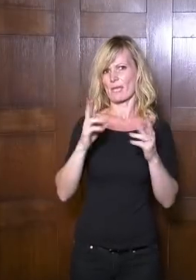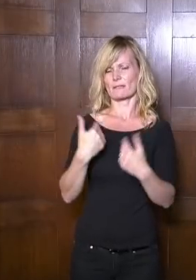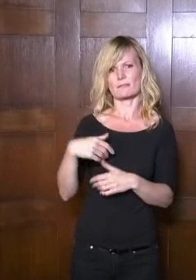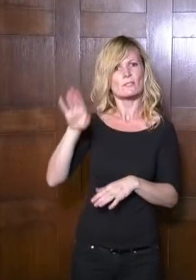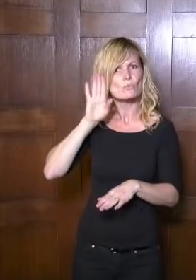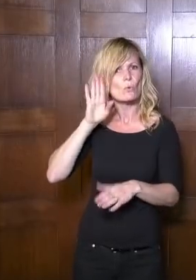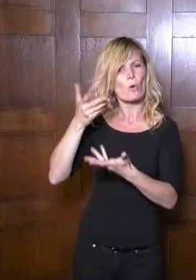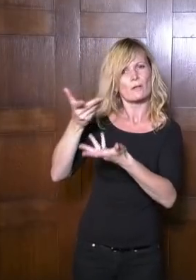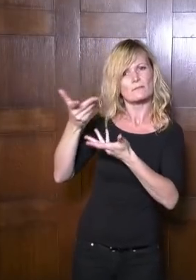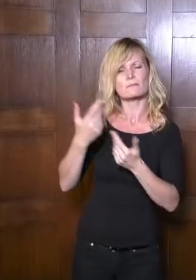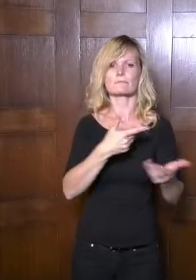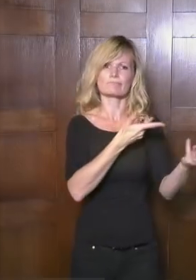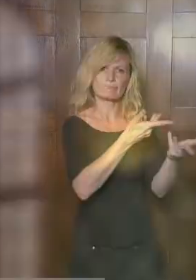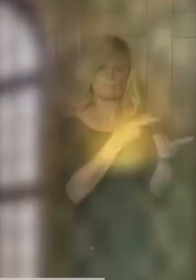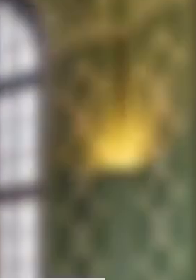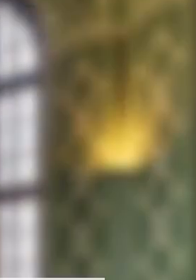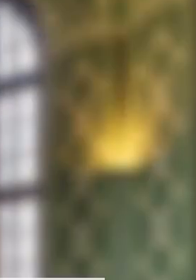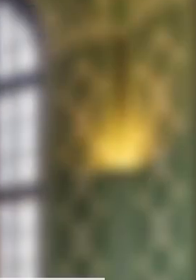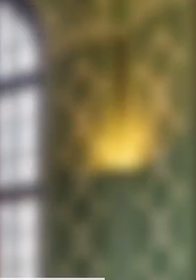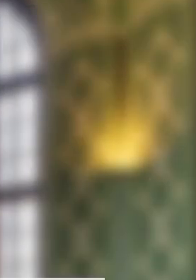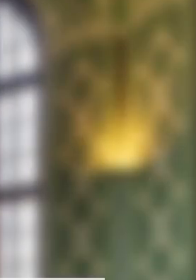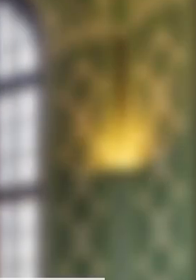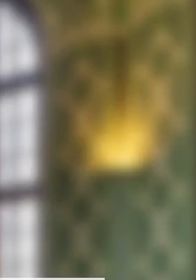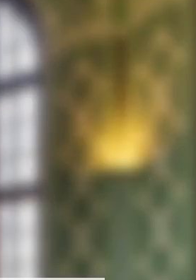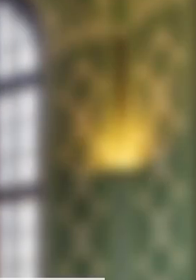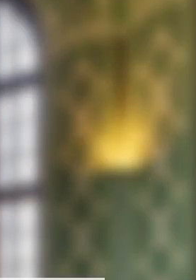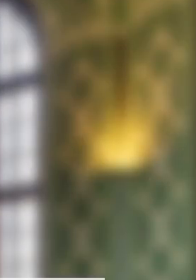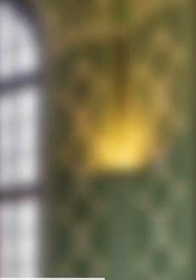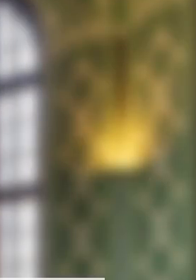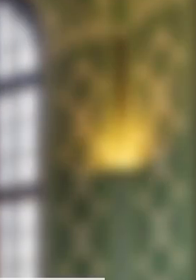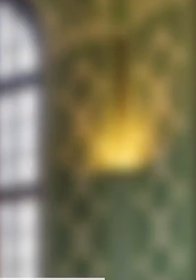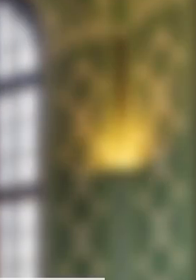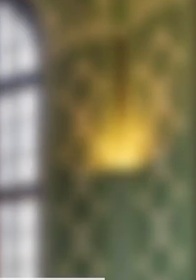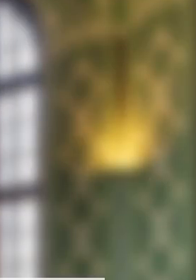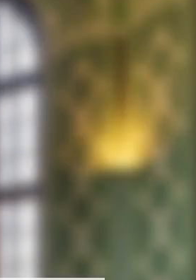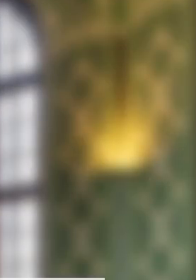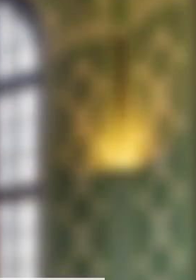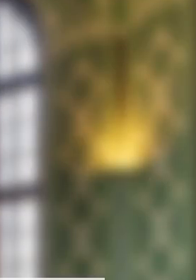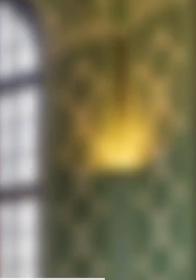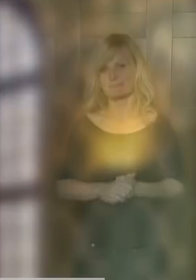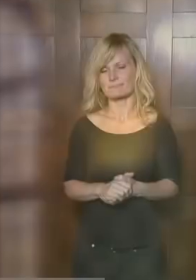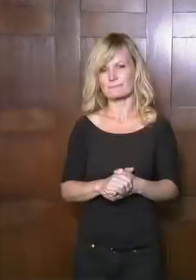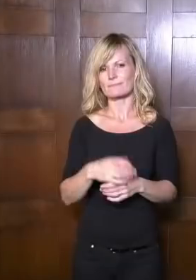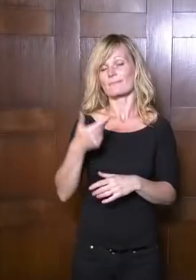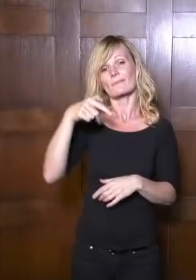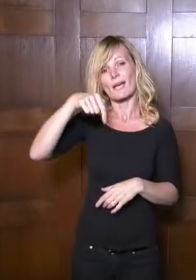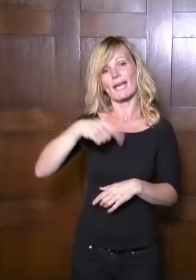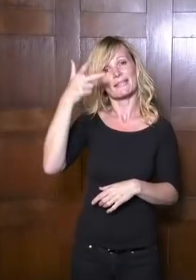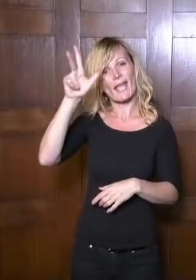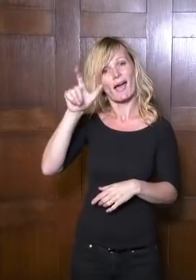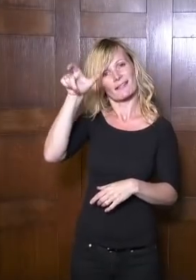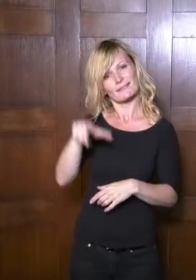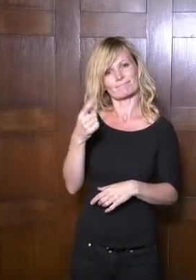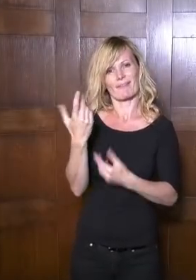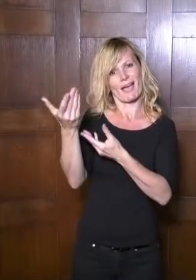zuhören. Und das freut mich sehr, dass uns das hoffentlich heute Abend gelingt. Wir haben uns einen Herrn eingeladen,